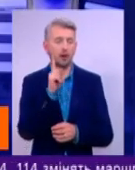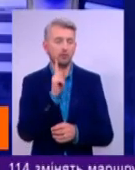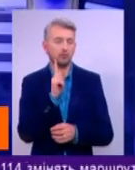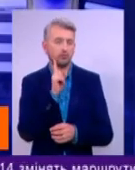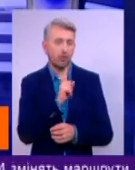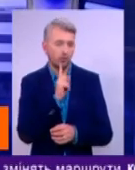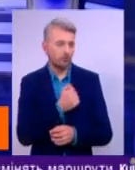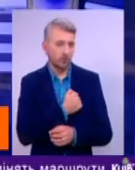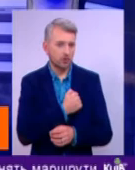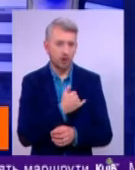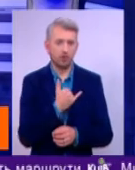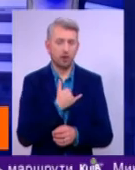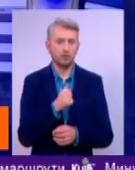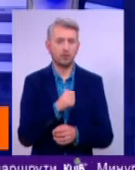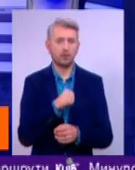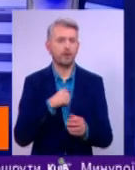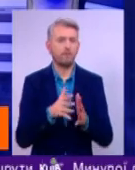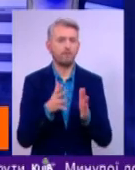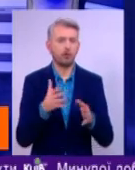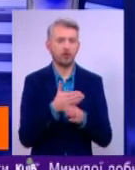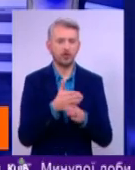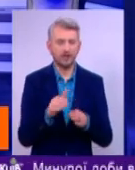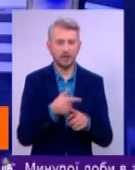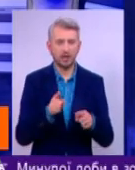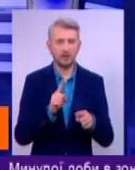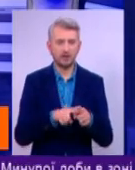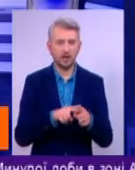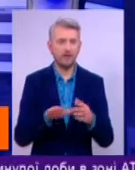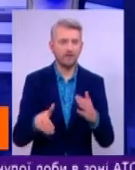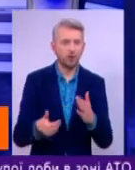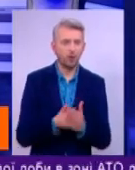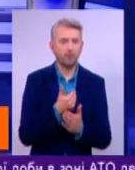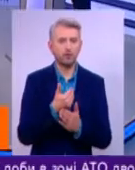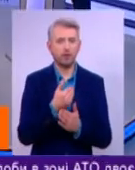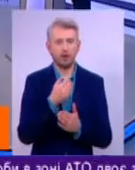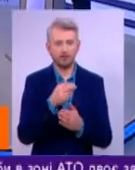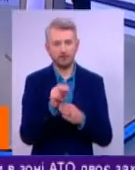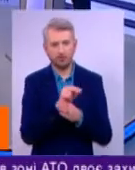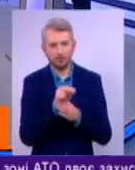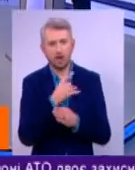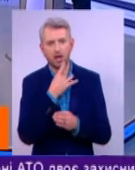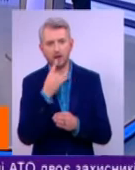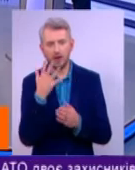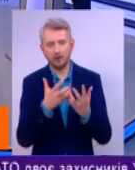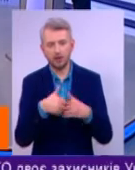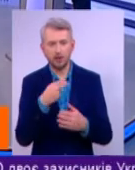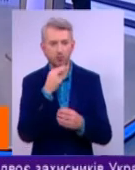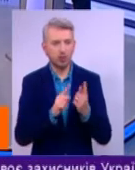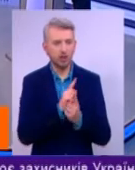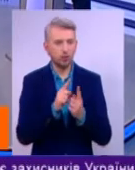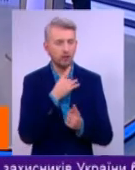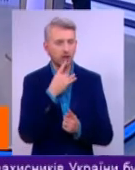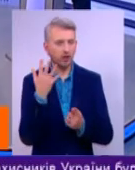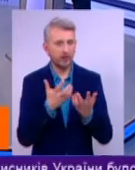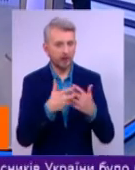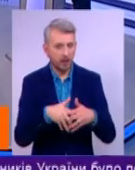нас найбільша частина – це відновлення радянська техніка, модернізована радянська